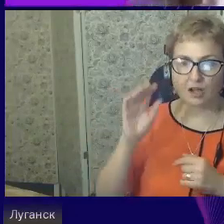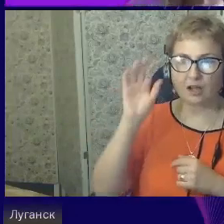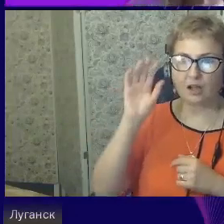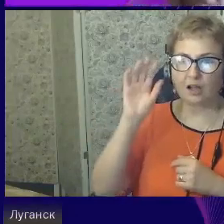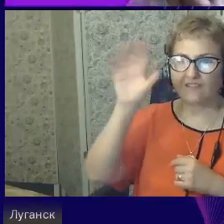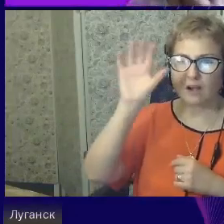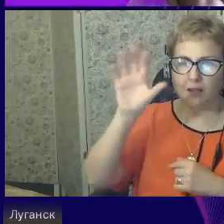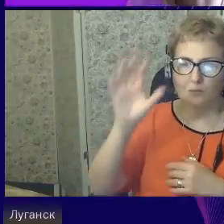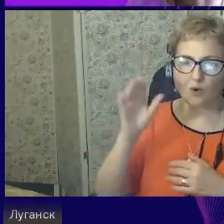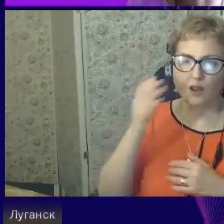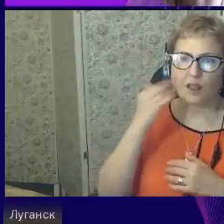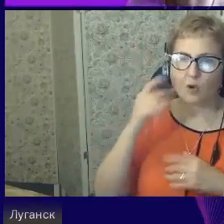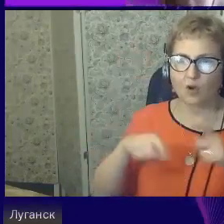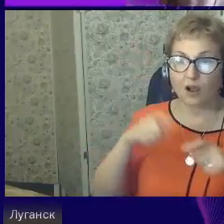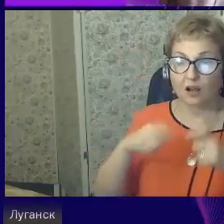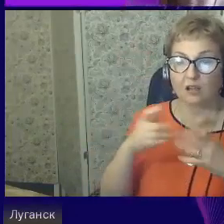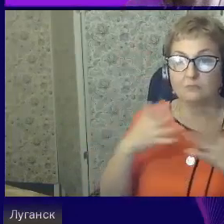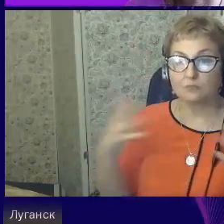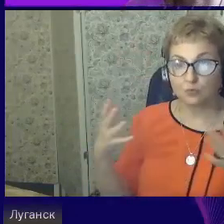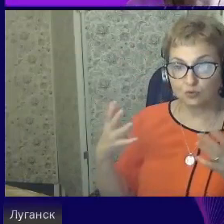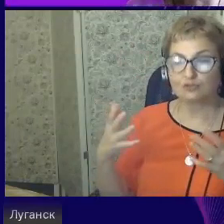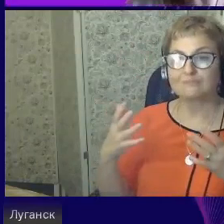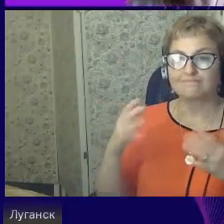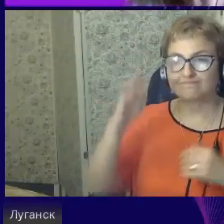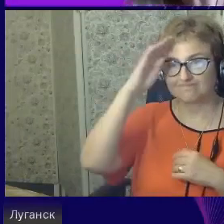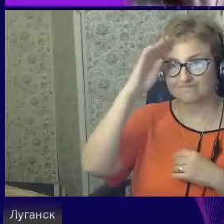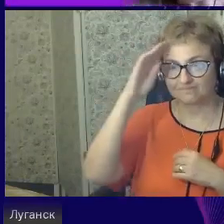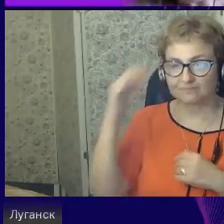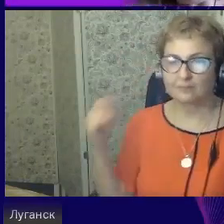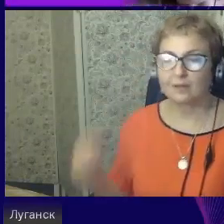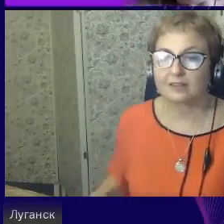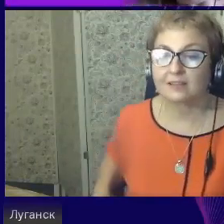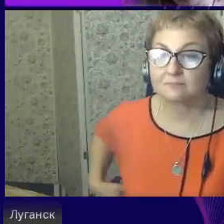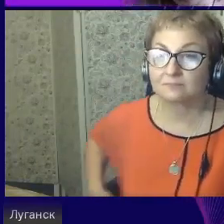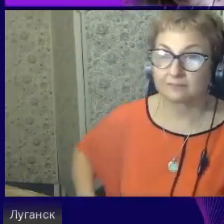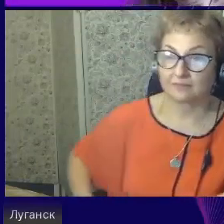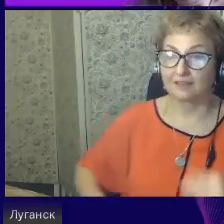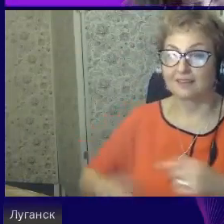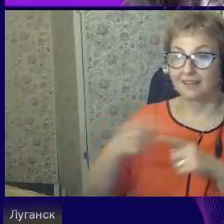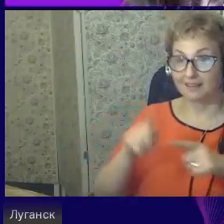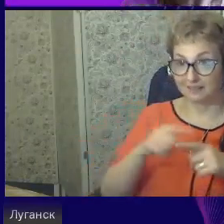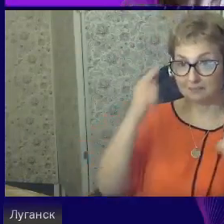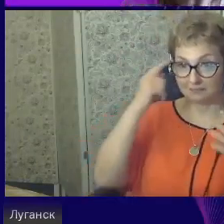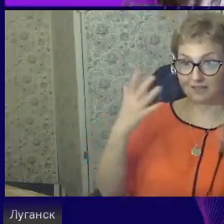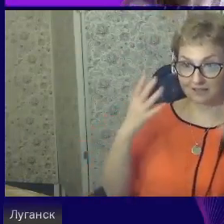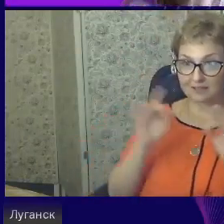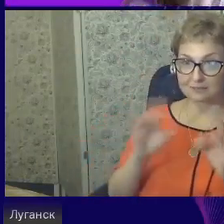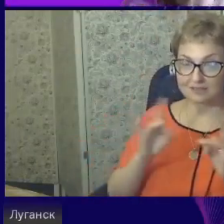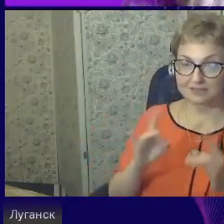легкой атлетике, конечно, больше парней. Но, в общем, это объяснимо. На самом